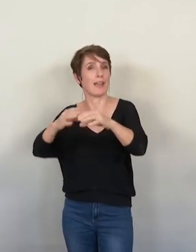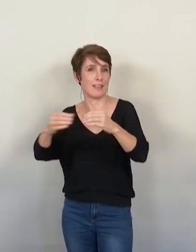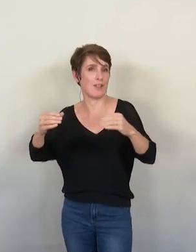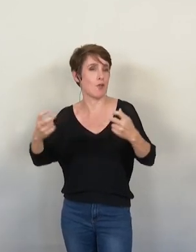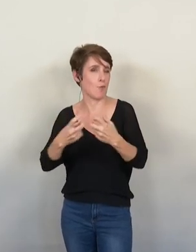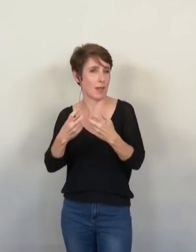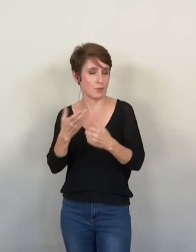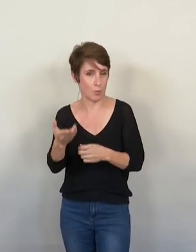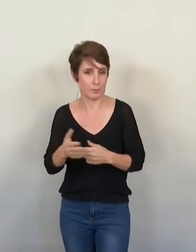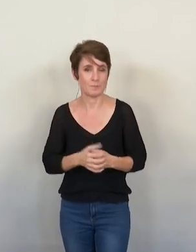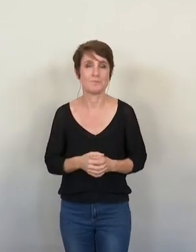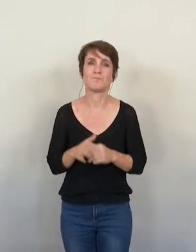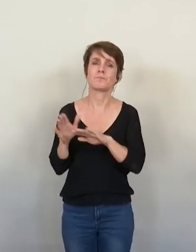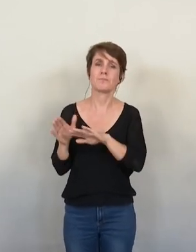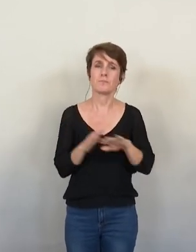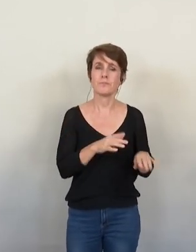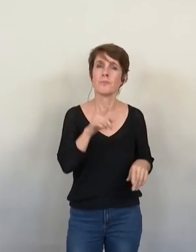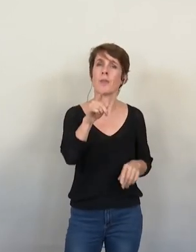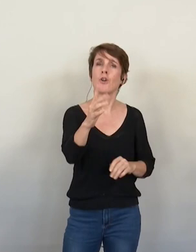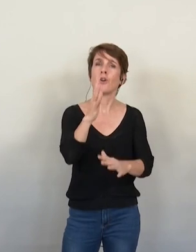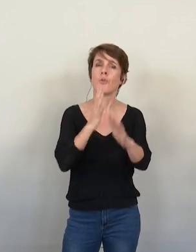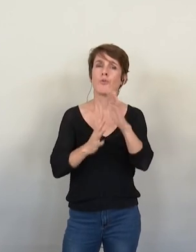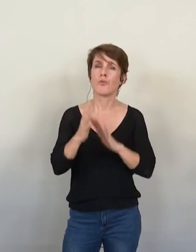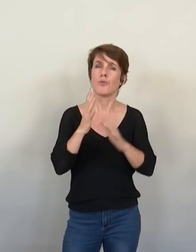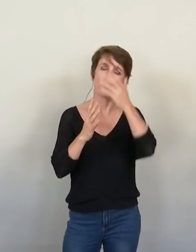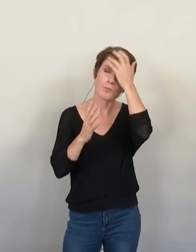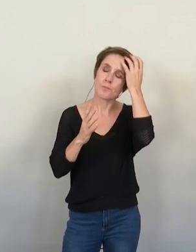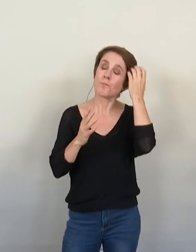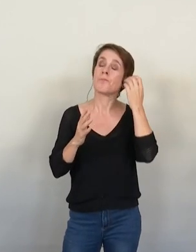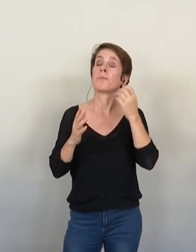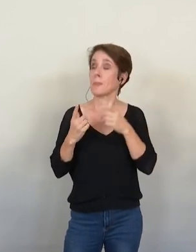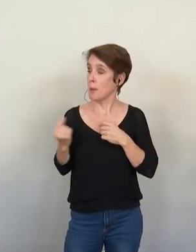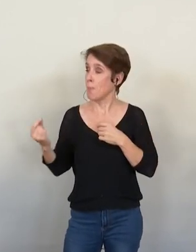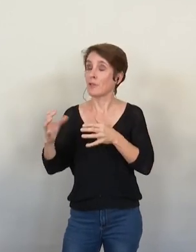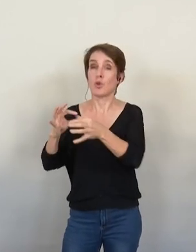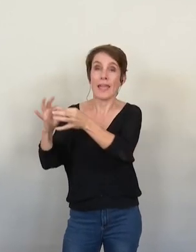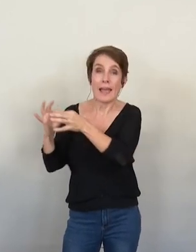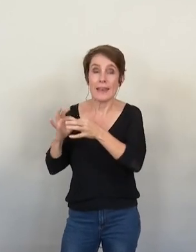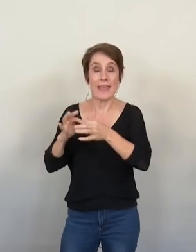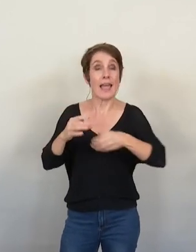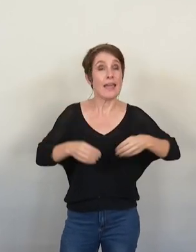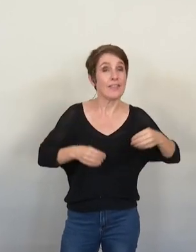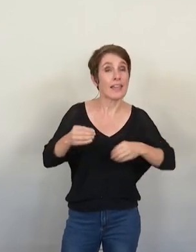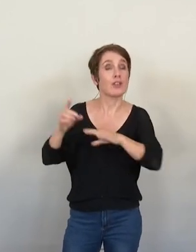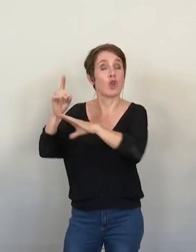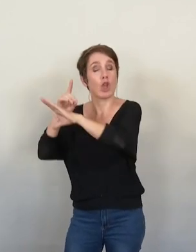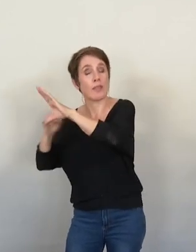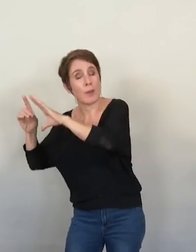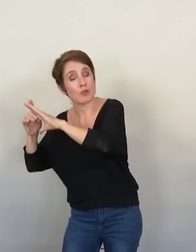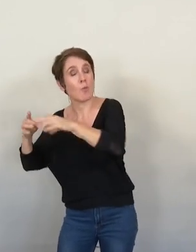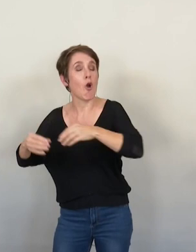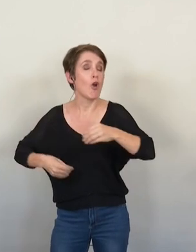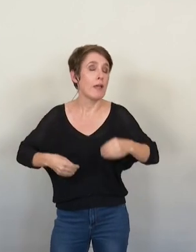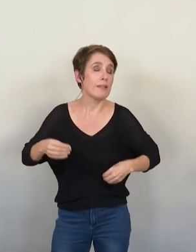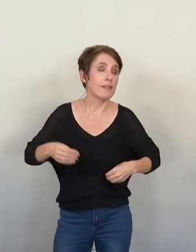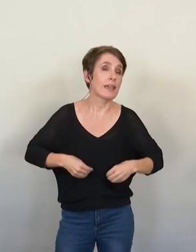liens mais pardonnez-moi des vous dites le partenariat se fait avec des liens par les directeurs entre les services du département et